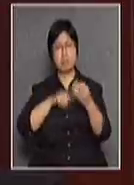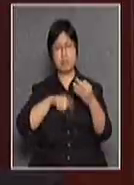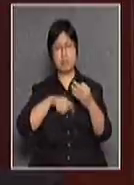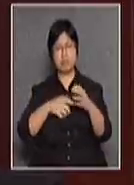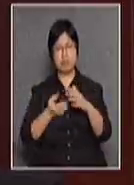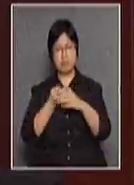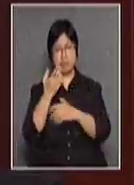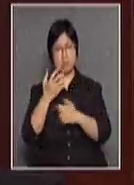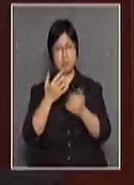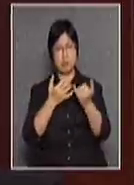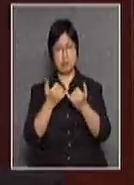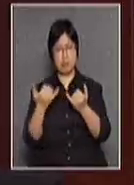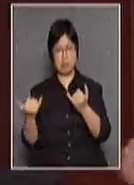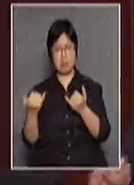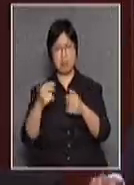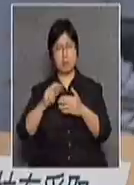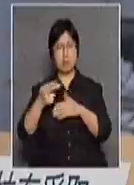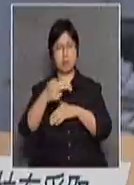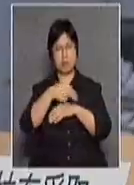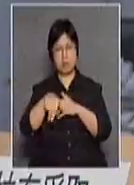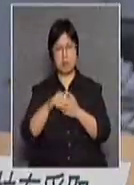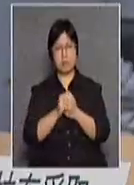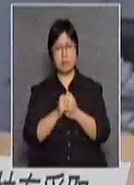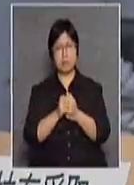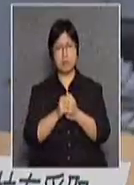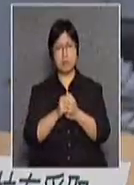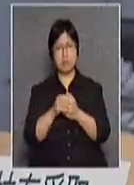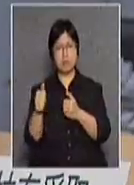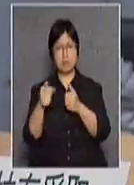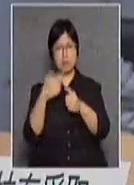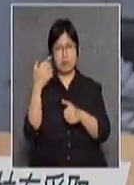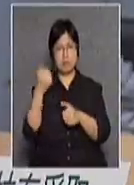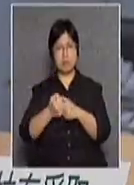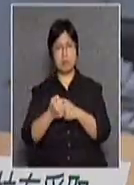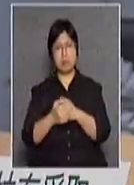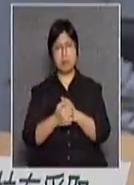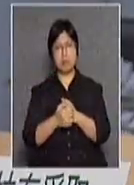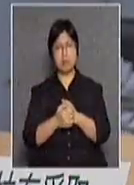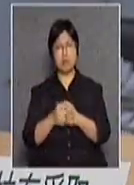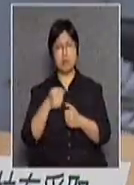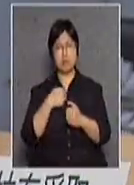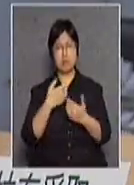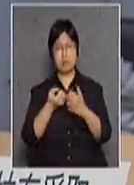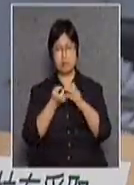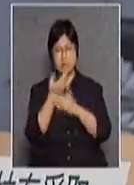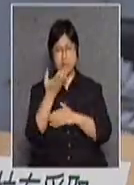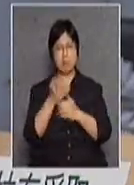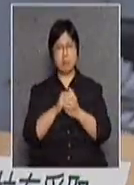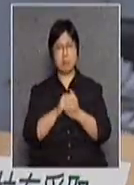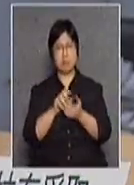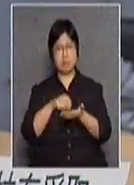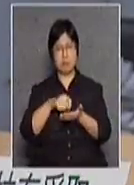請你動議第666項修正案。 多謝主席。我動議載列